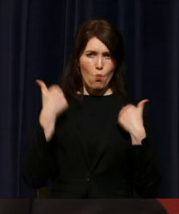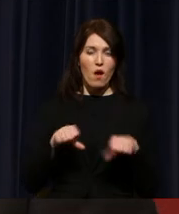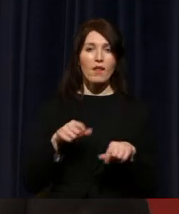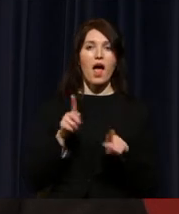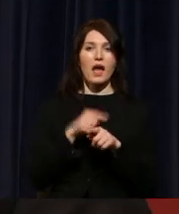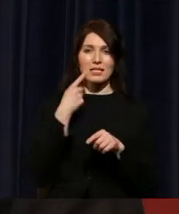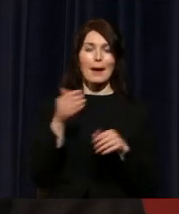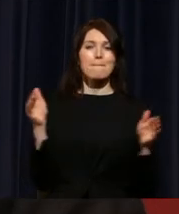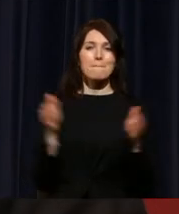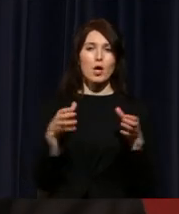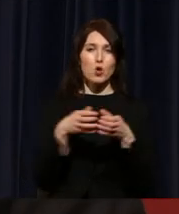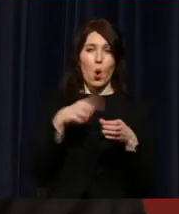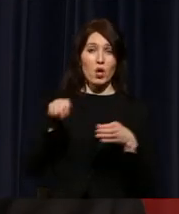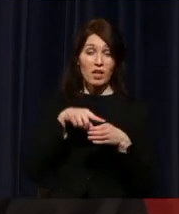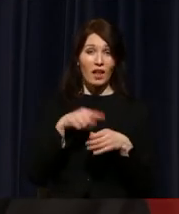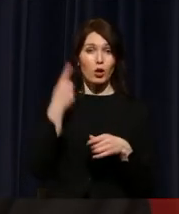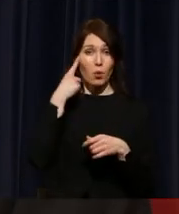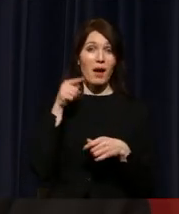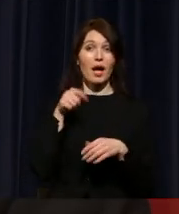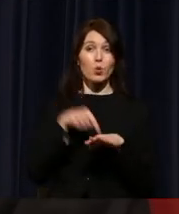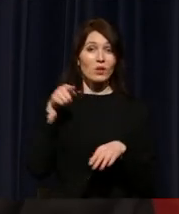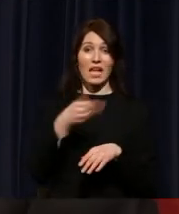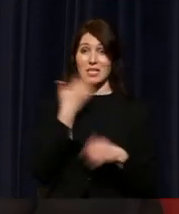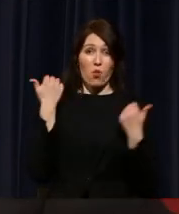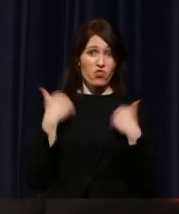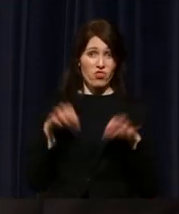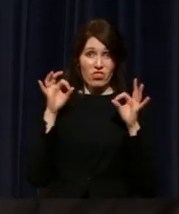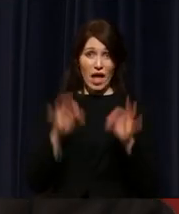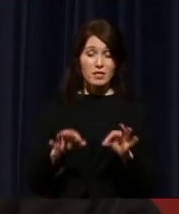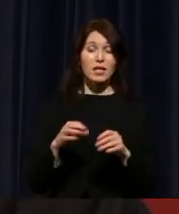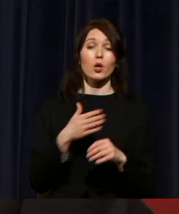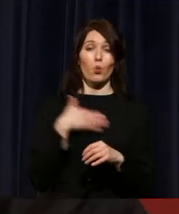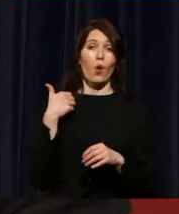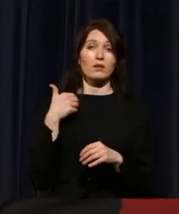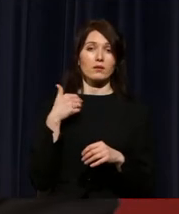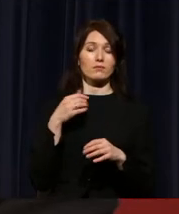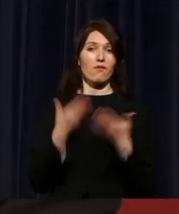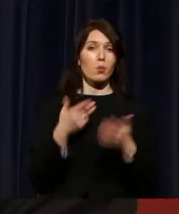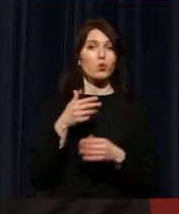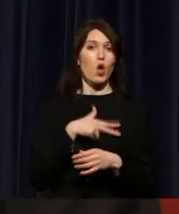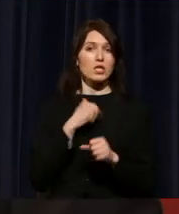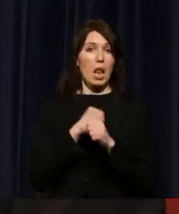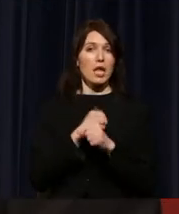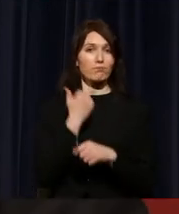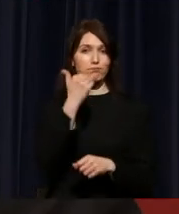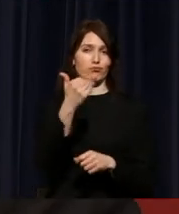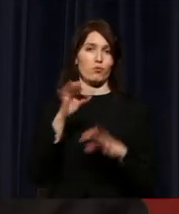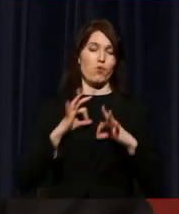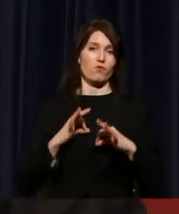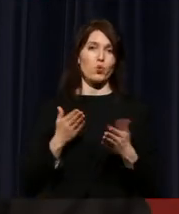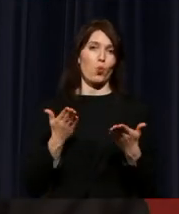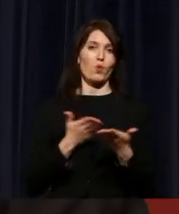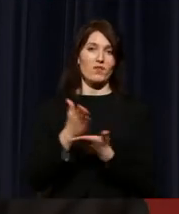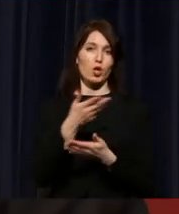pa minoritātēm. Ja jūs jūtat, ka tas nav taisnīgi, ļoti iespējams, ka sociālais darbs ir tā profesija, kuras